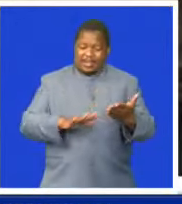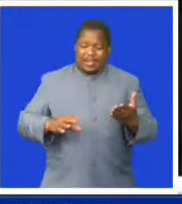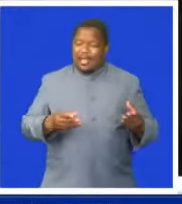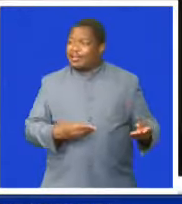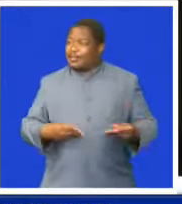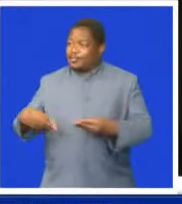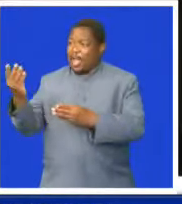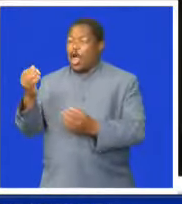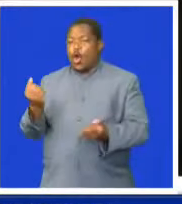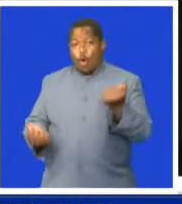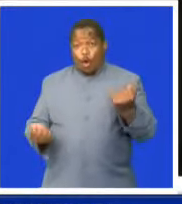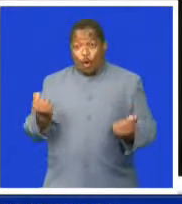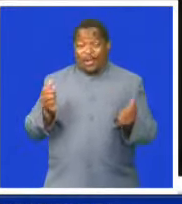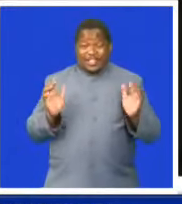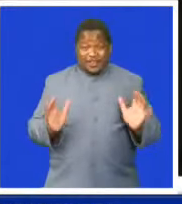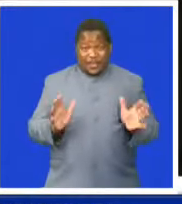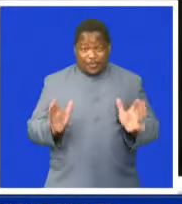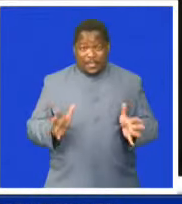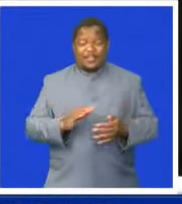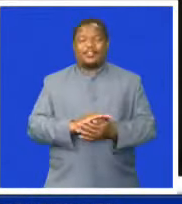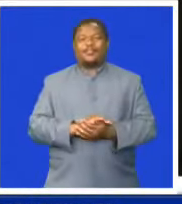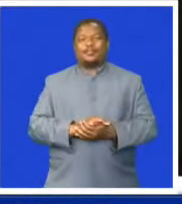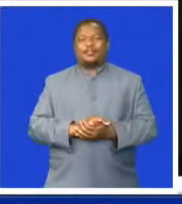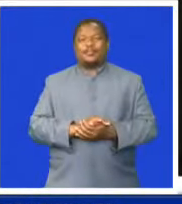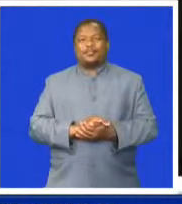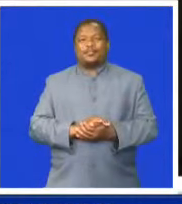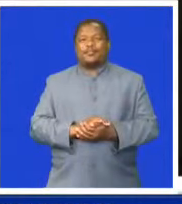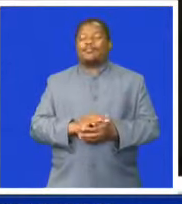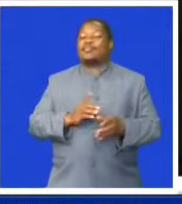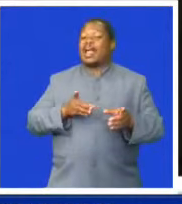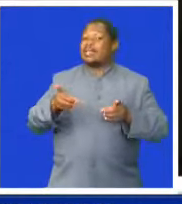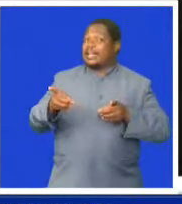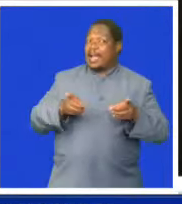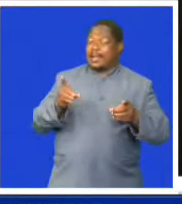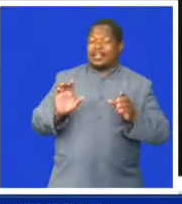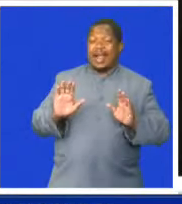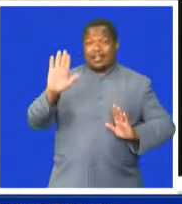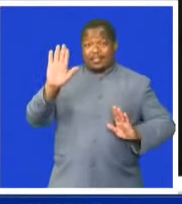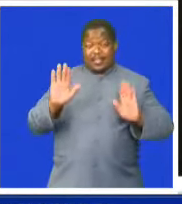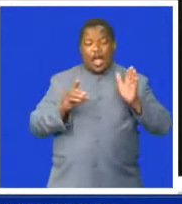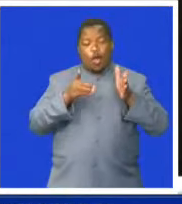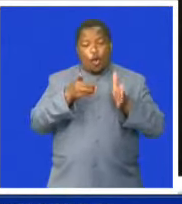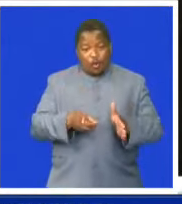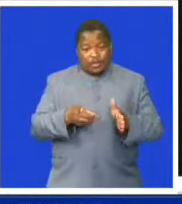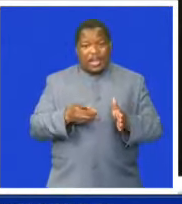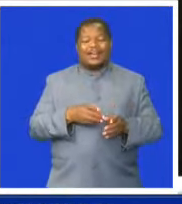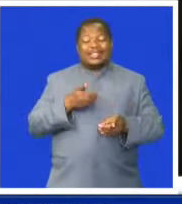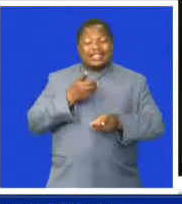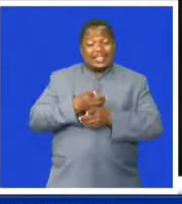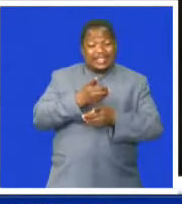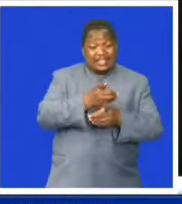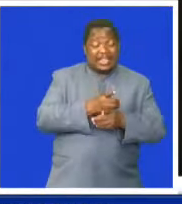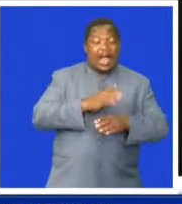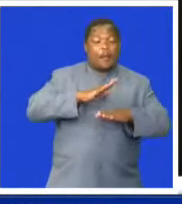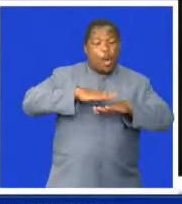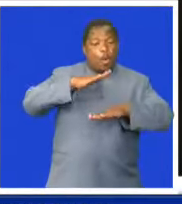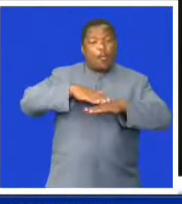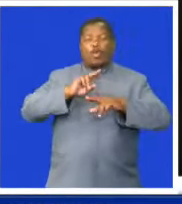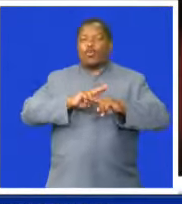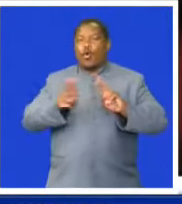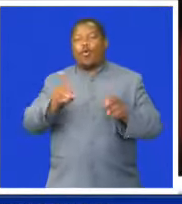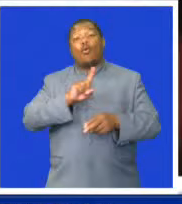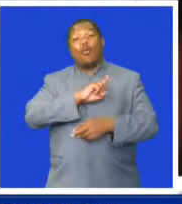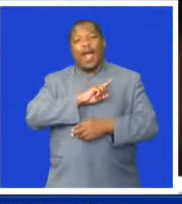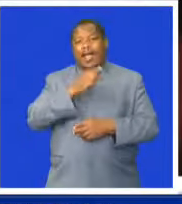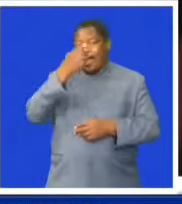endlini. Umqondisi wetenkulumo ubese ujuba ukuthi iParliamente ayingasachubeki nalendzaba njengoba Khumalo